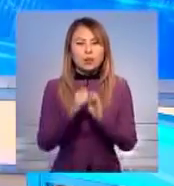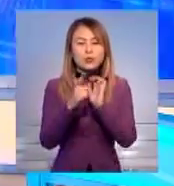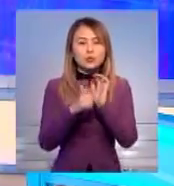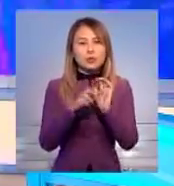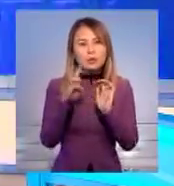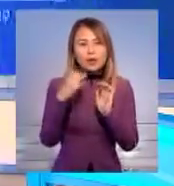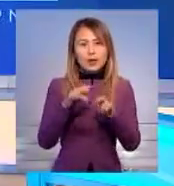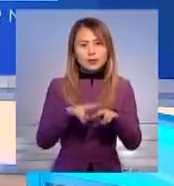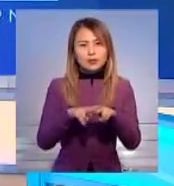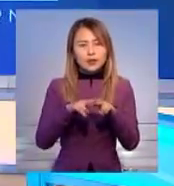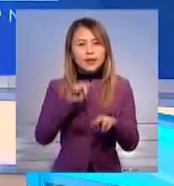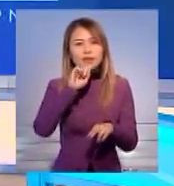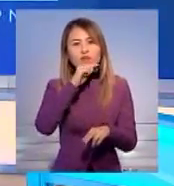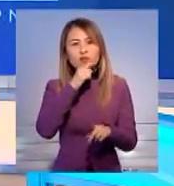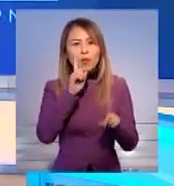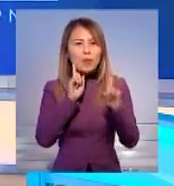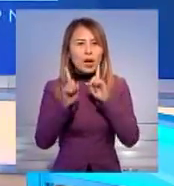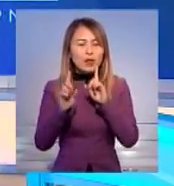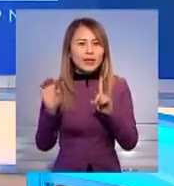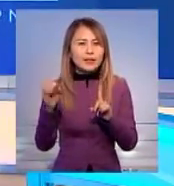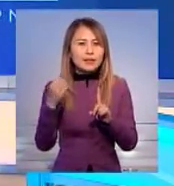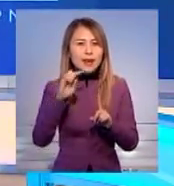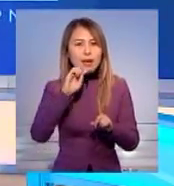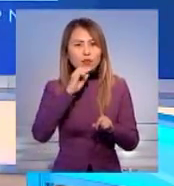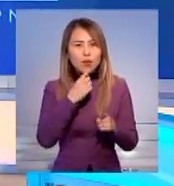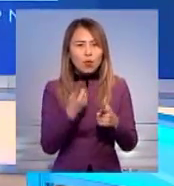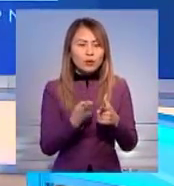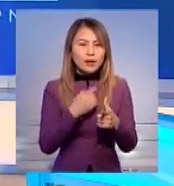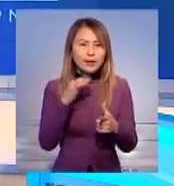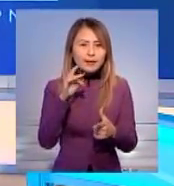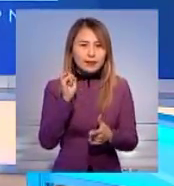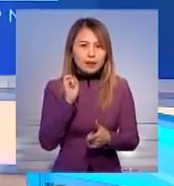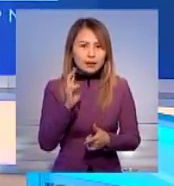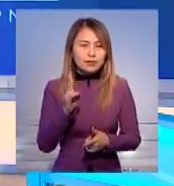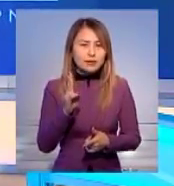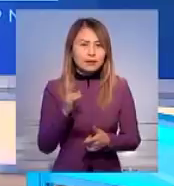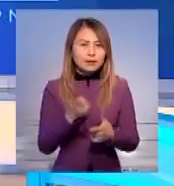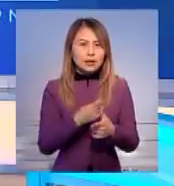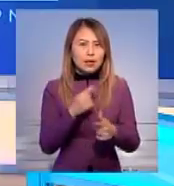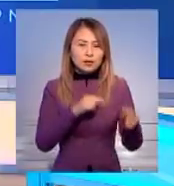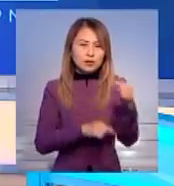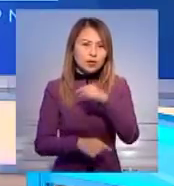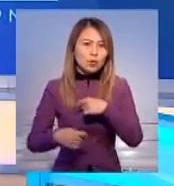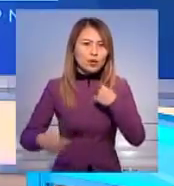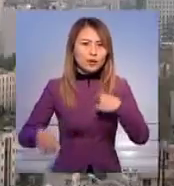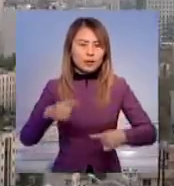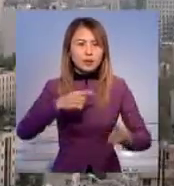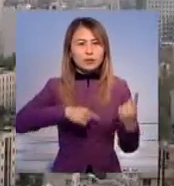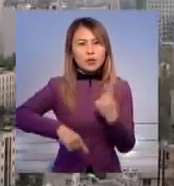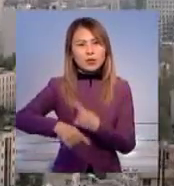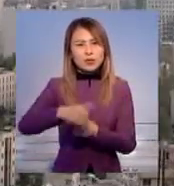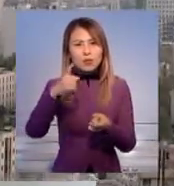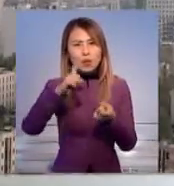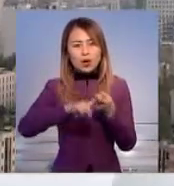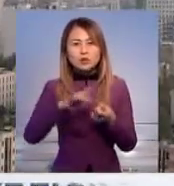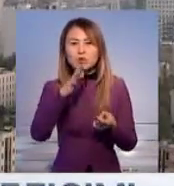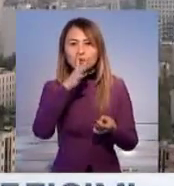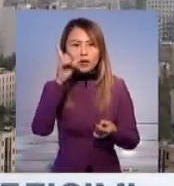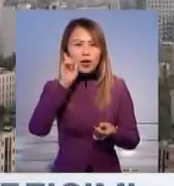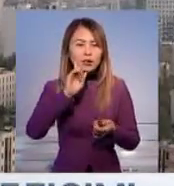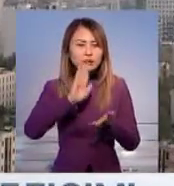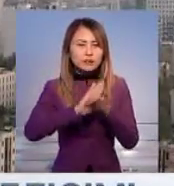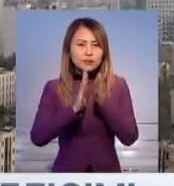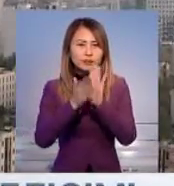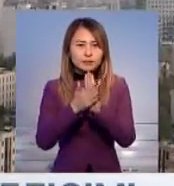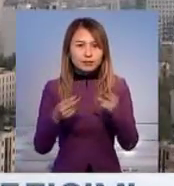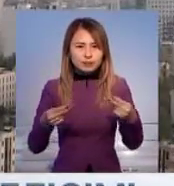17 мамыр Астана экономикалық форумы барысында Еуразиялық экономикалық одақ пен Иран арасында еркін сауда аймағына байланысты уақытша келісімге